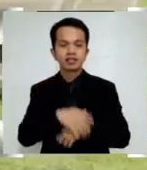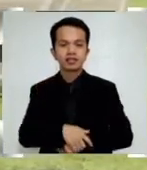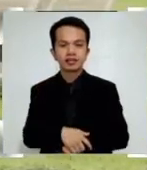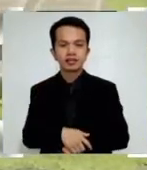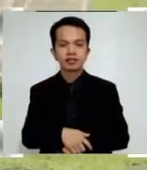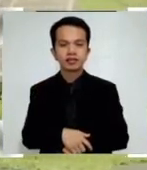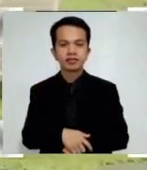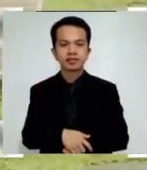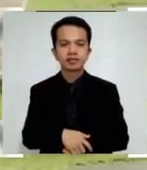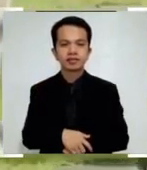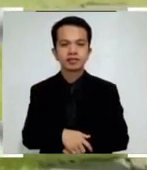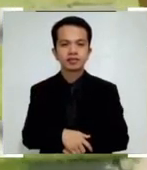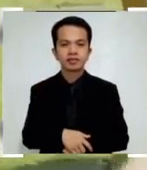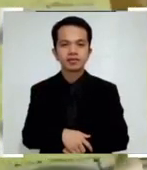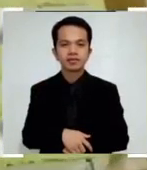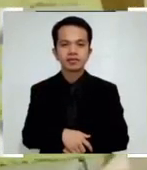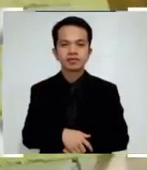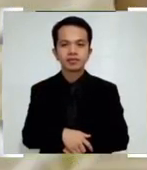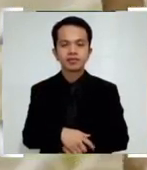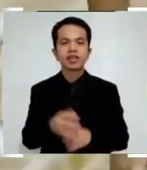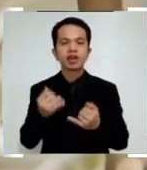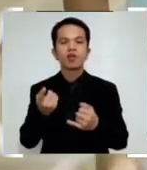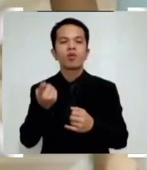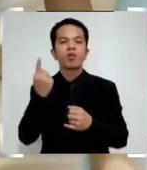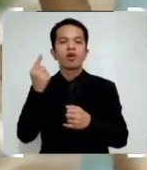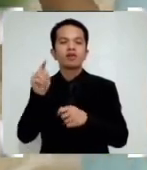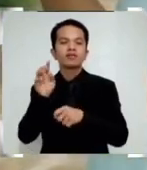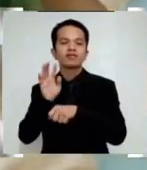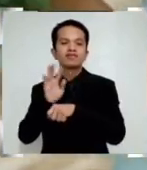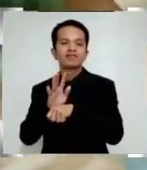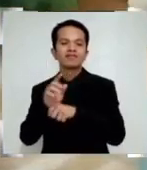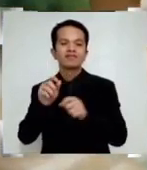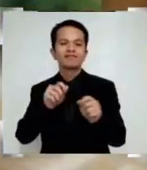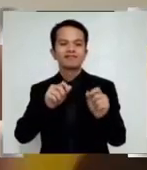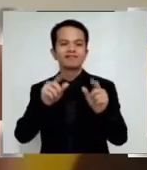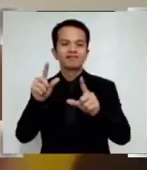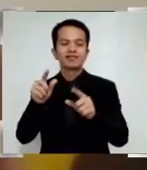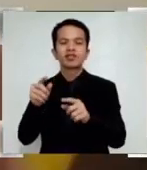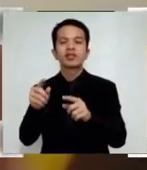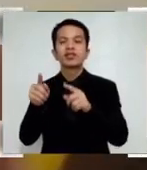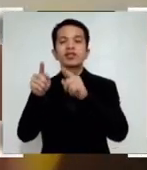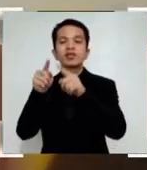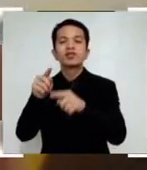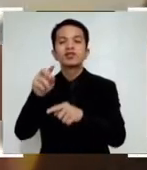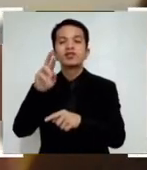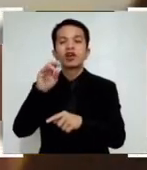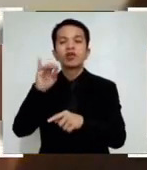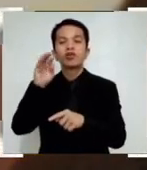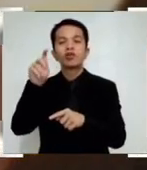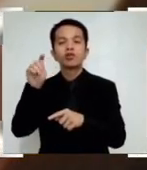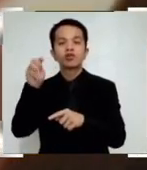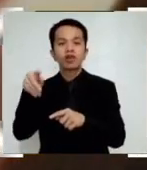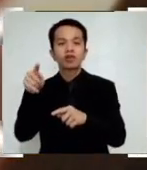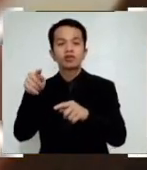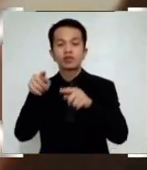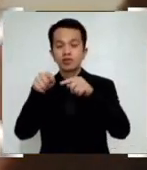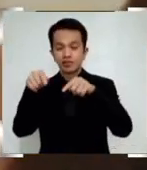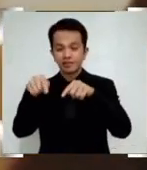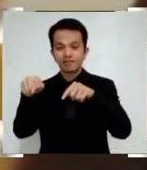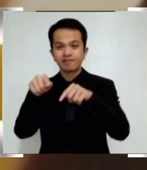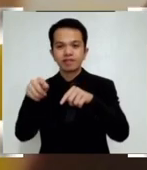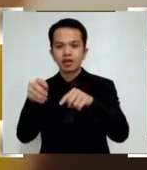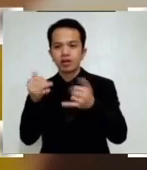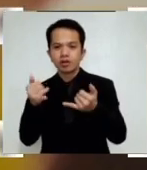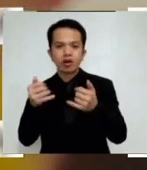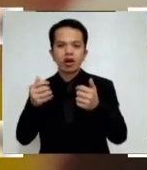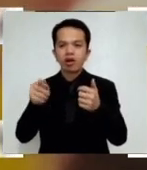So I will take the fall. May isang scene pa raw sana nakupunan sa rooftop o di kaya sa bangin kung saan kailangang mamili ang karakter ni Ding Dong Dantes